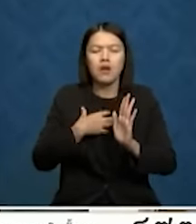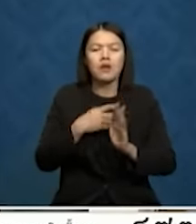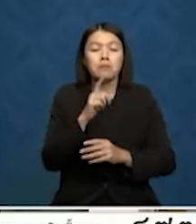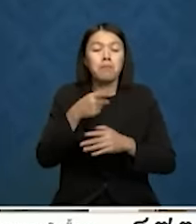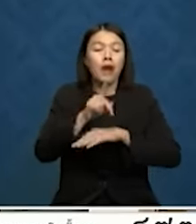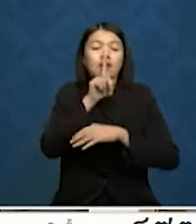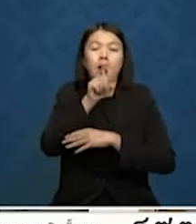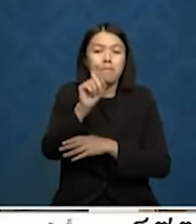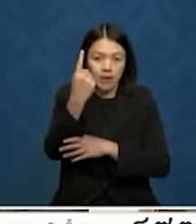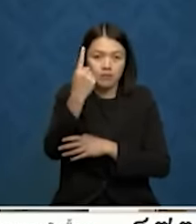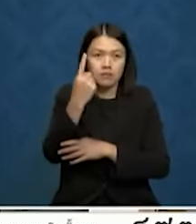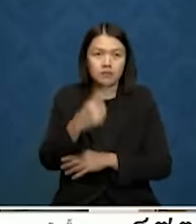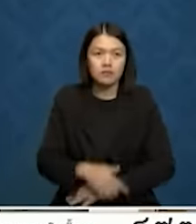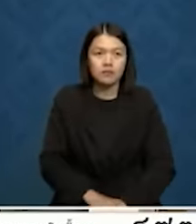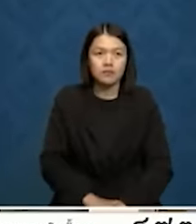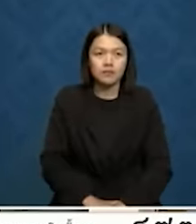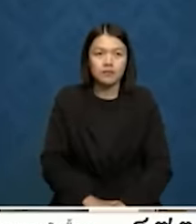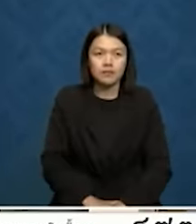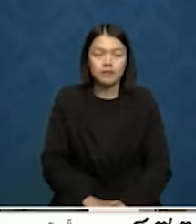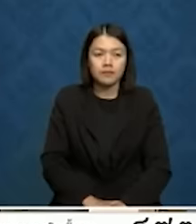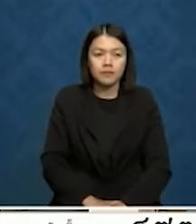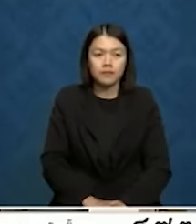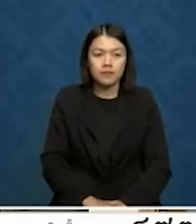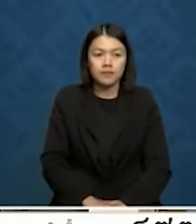หม่ครับ ท่านประธานครับ ใหม่ครับขอบพระคุณครับ